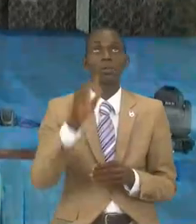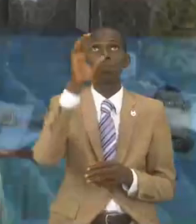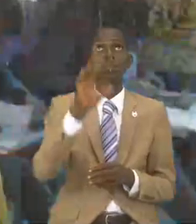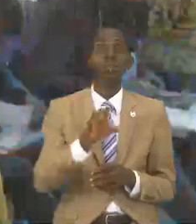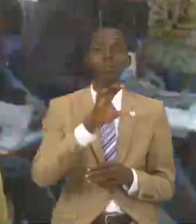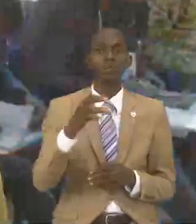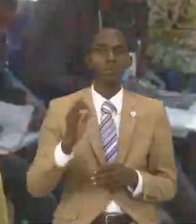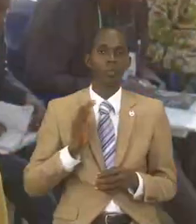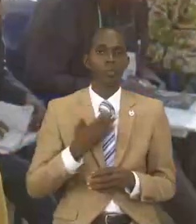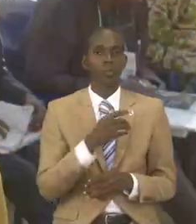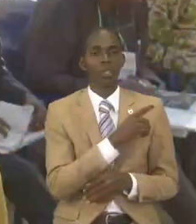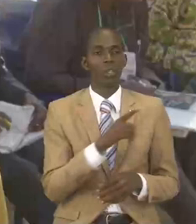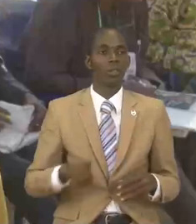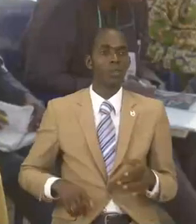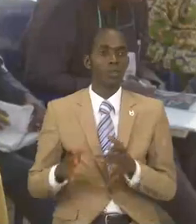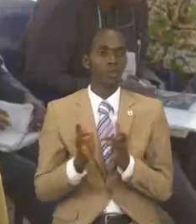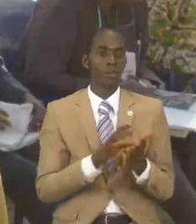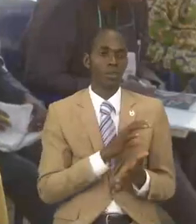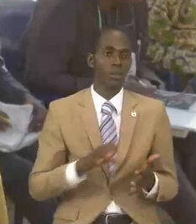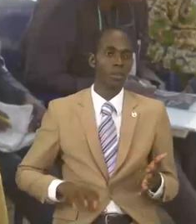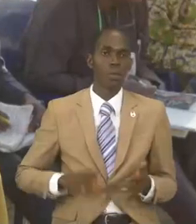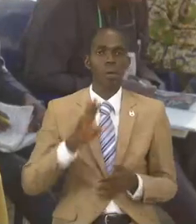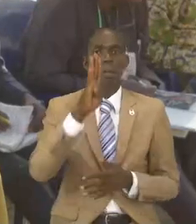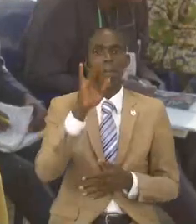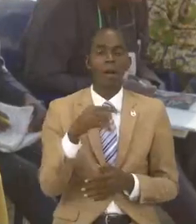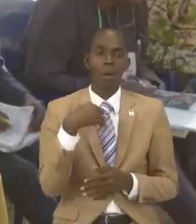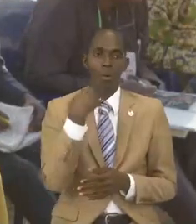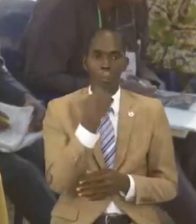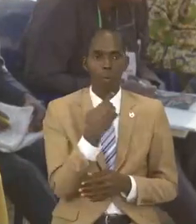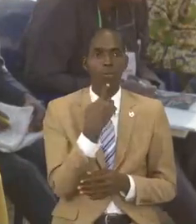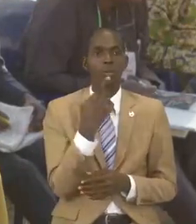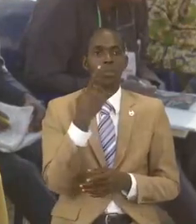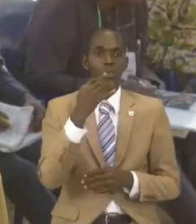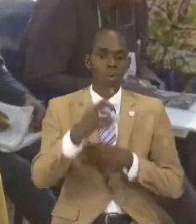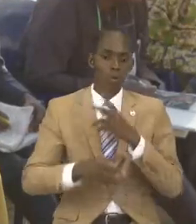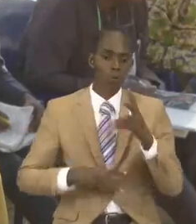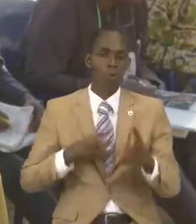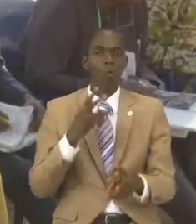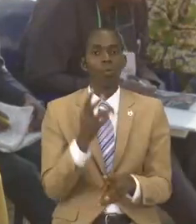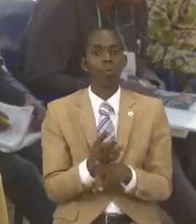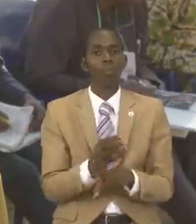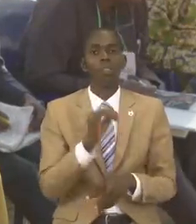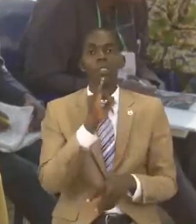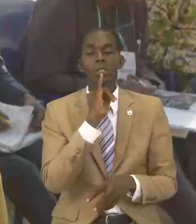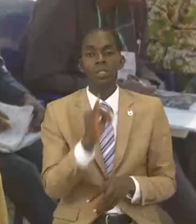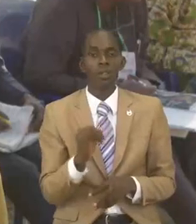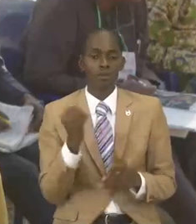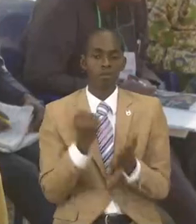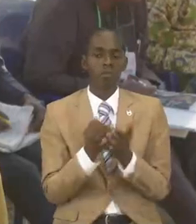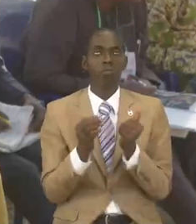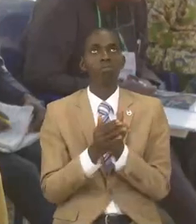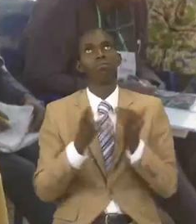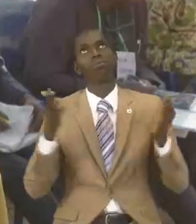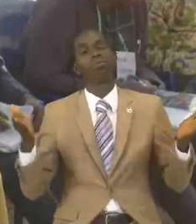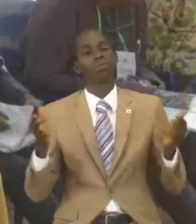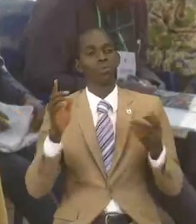D'autres choses que de la croix de notre Seigneur Jésus-Christ. Par qui le monde est crucifié pour